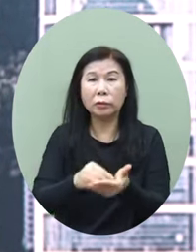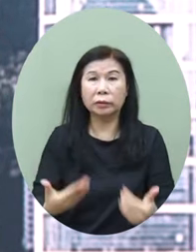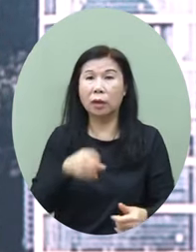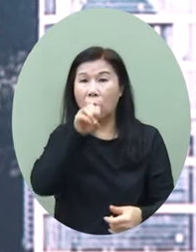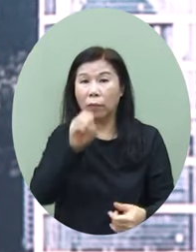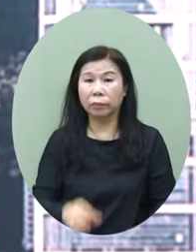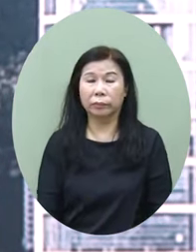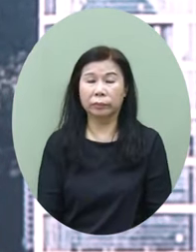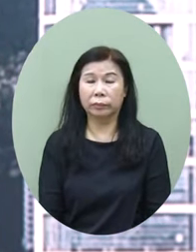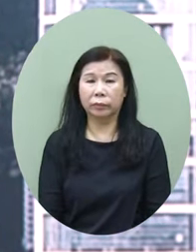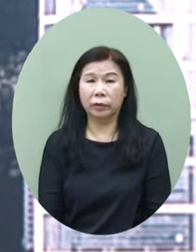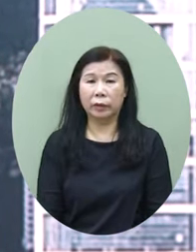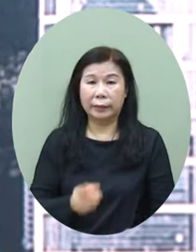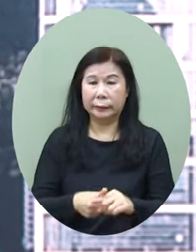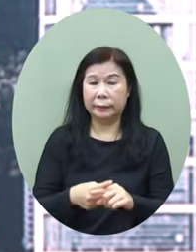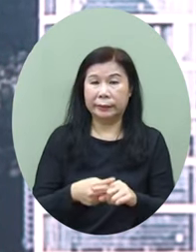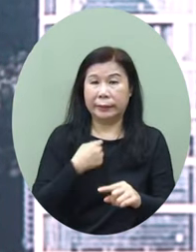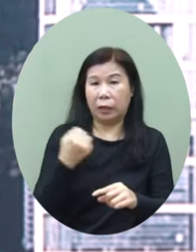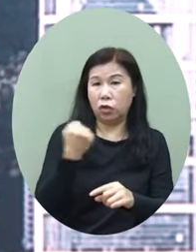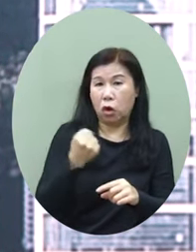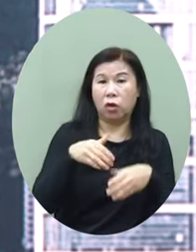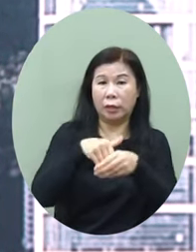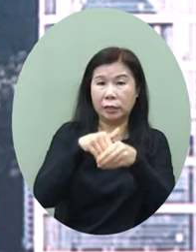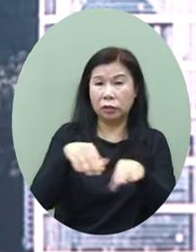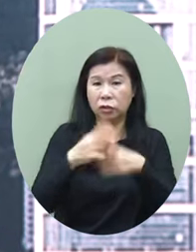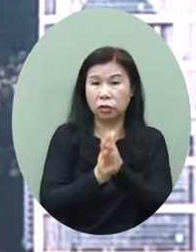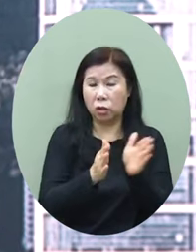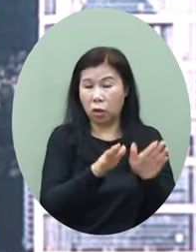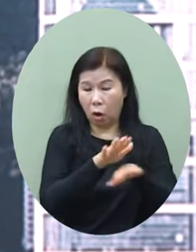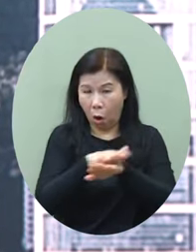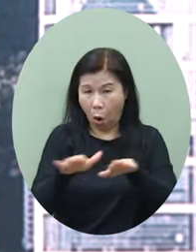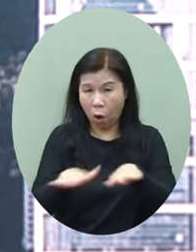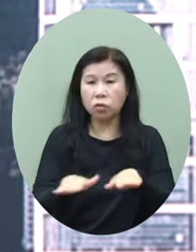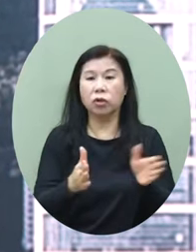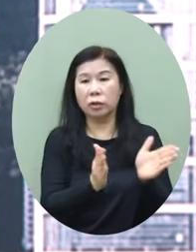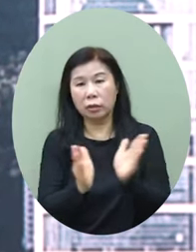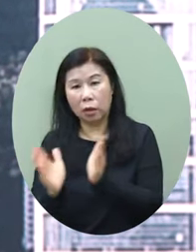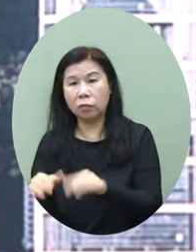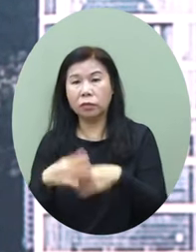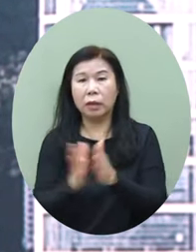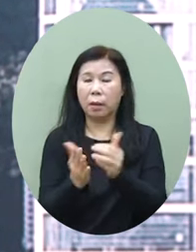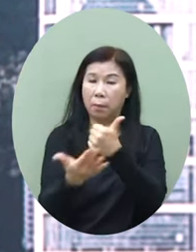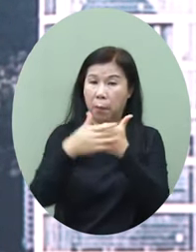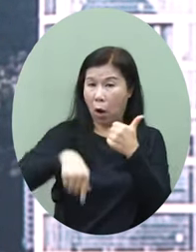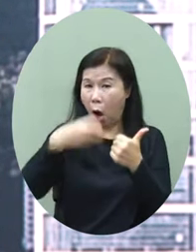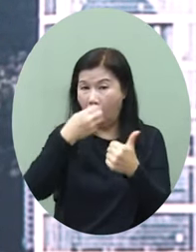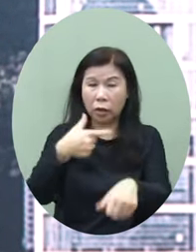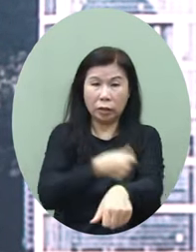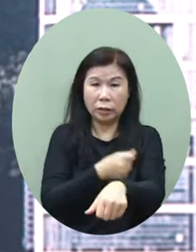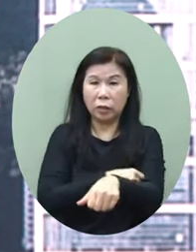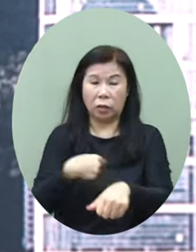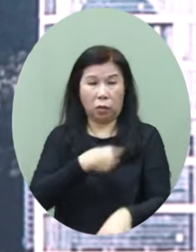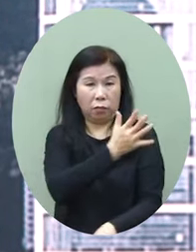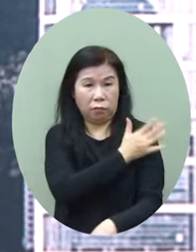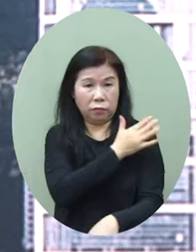說對於爭取疫苗安全有罪的讓香港市民盡早接種是我的責任我一定會